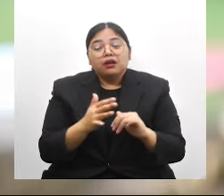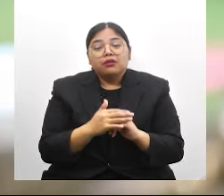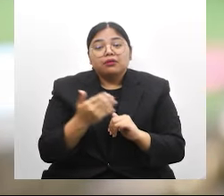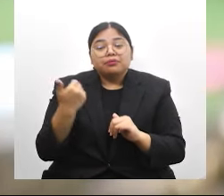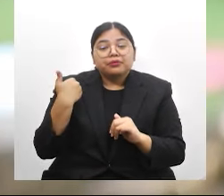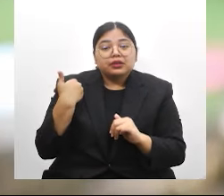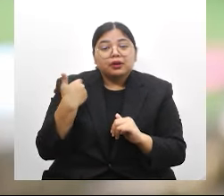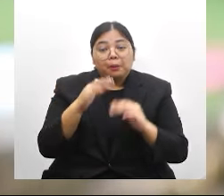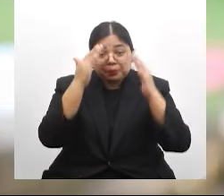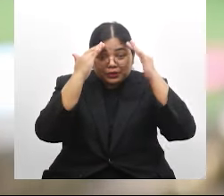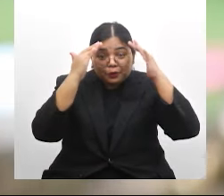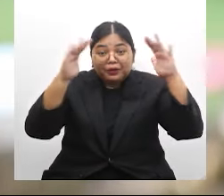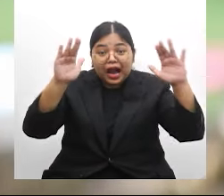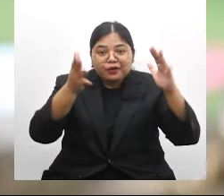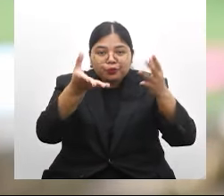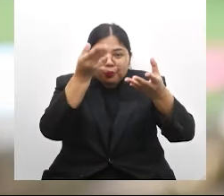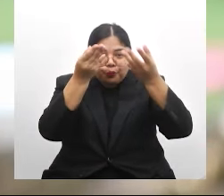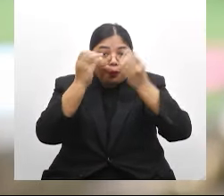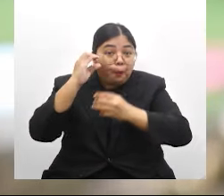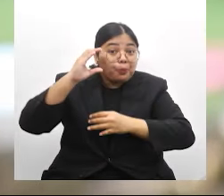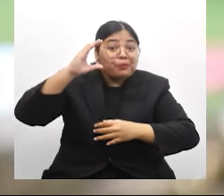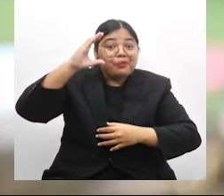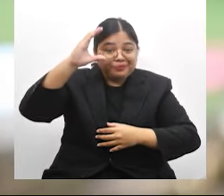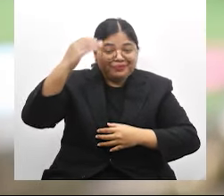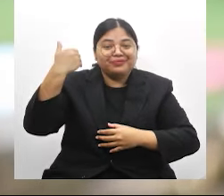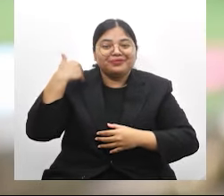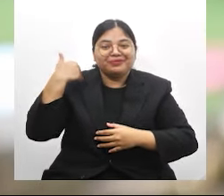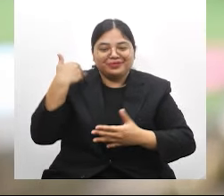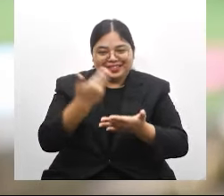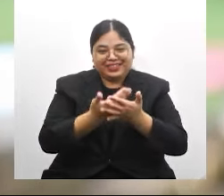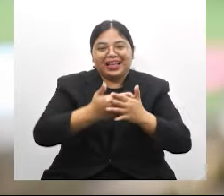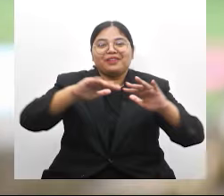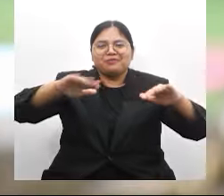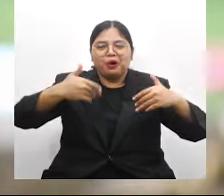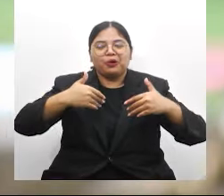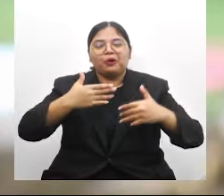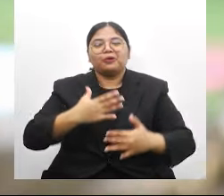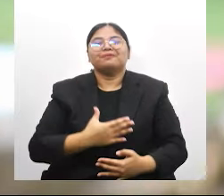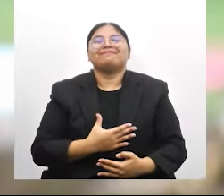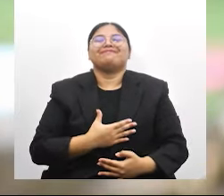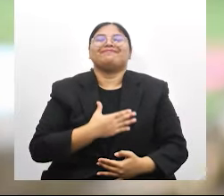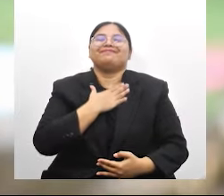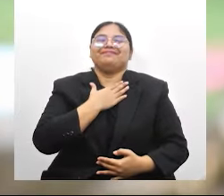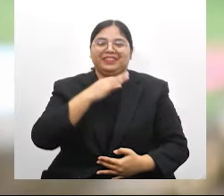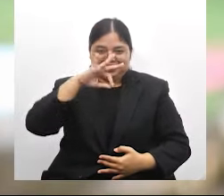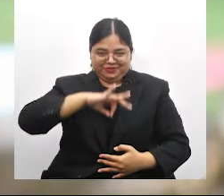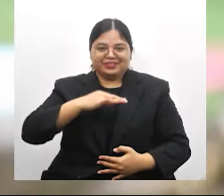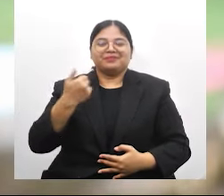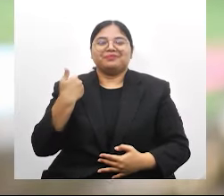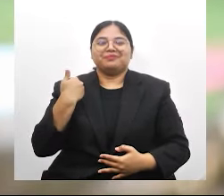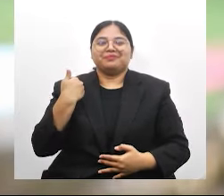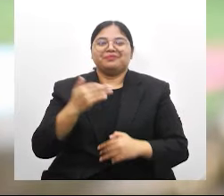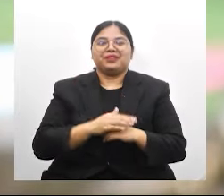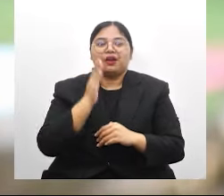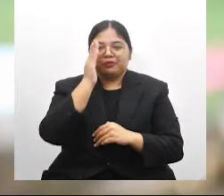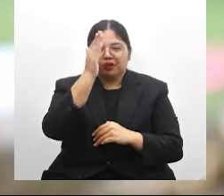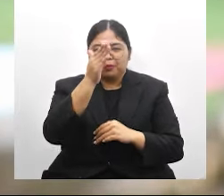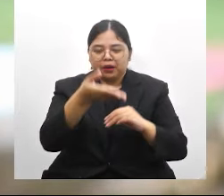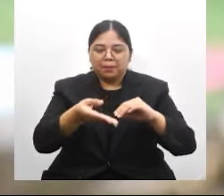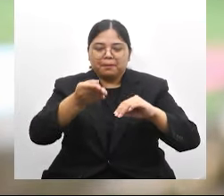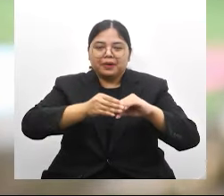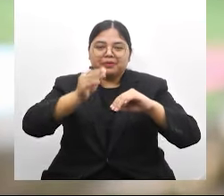มีประสบการณ์เริ่มขึ้นแล้วก็สามารถทำให้มีรายได้แล้วก็เก็เกิดความภาคภูมิใจแล้วก็ต่อๆไปเก็จะเพิ่มปริมาณมาก